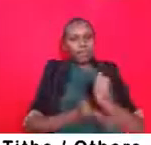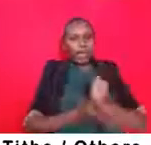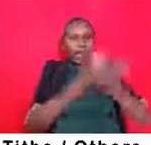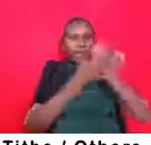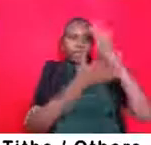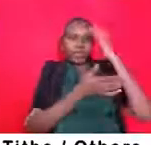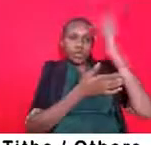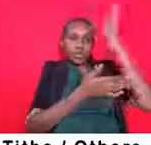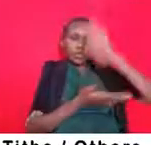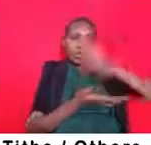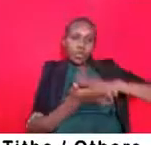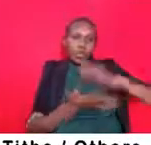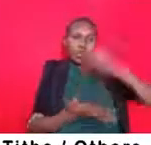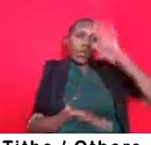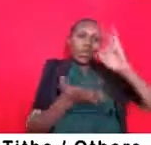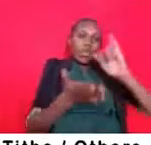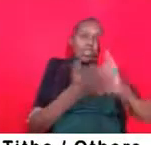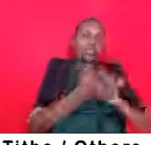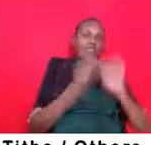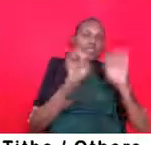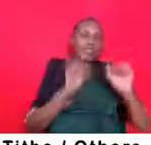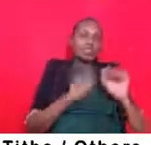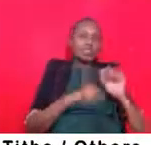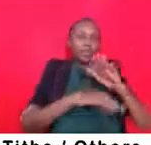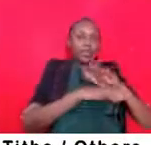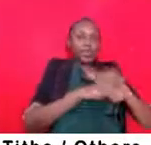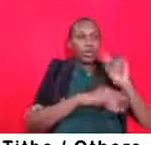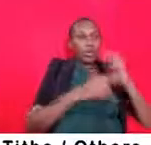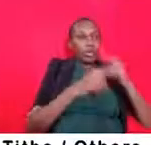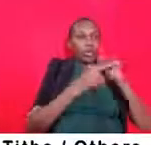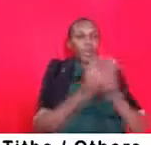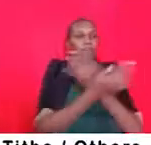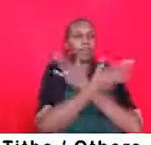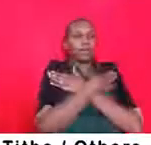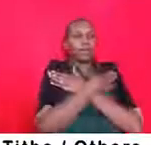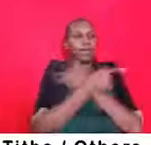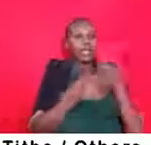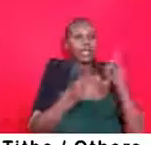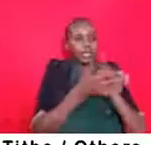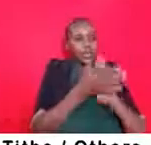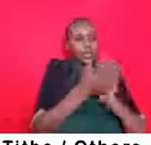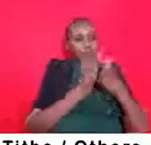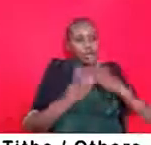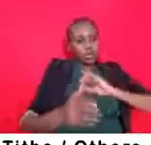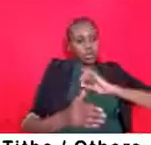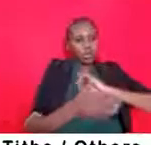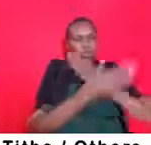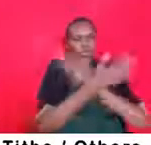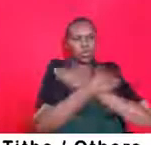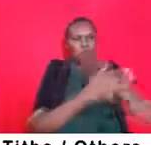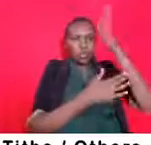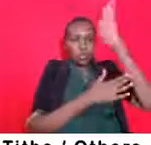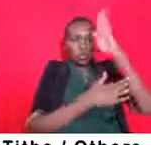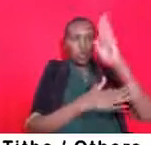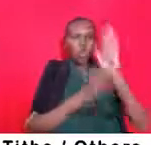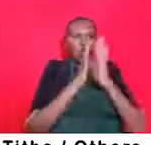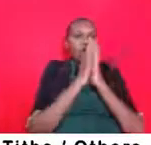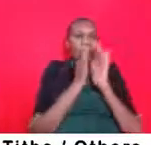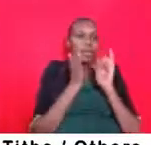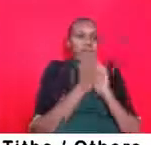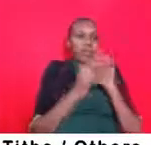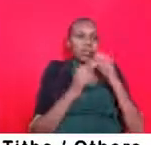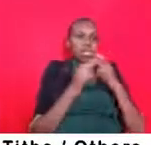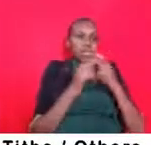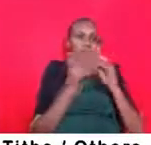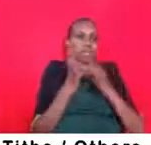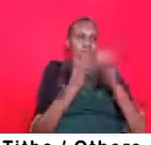tukujue zaidi, ili tuweze kukuita rafiki, nawe pia utuite rafiki yetu. Baba, tuwaomba haya katika jina